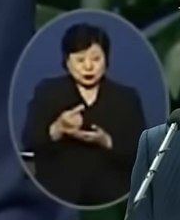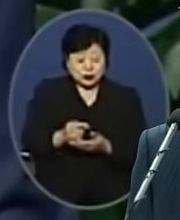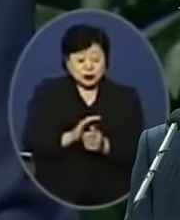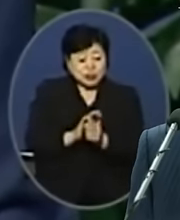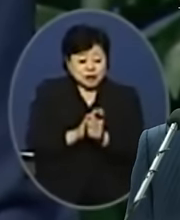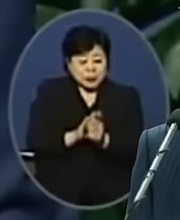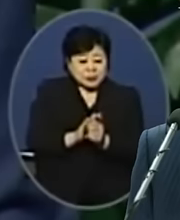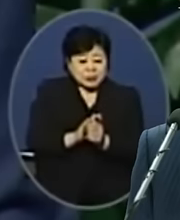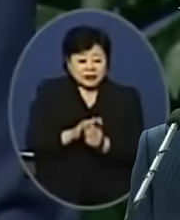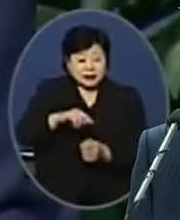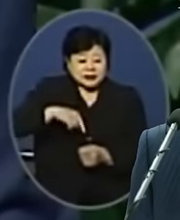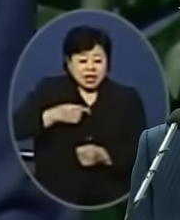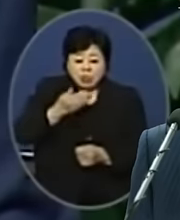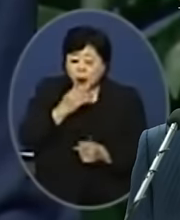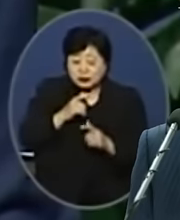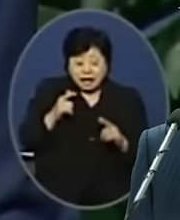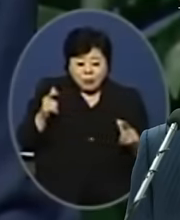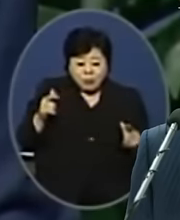대접을 하는데